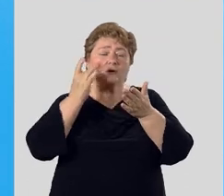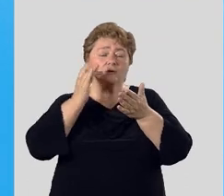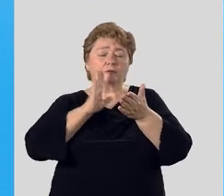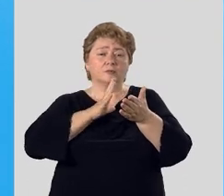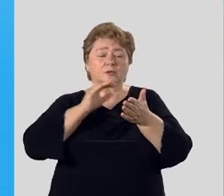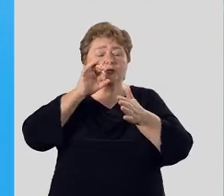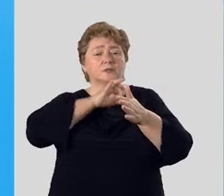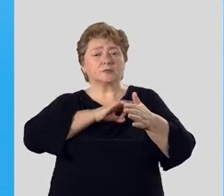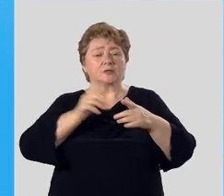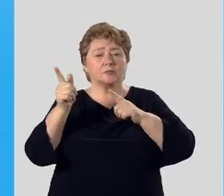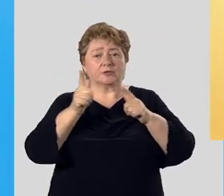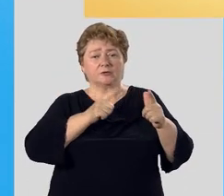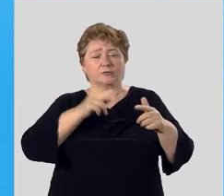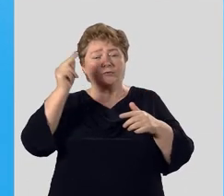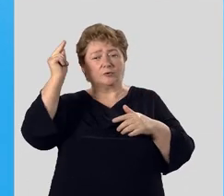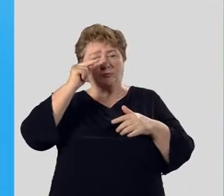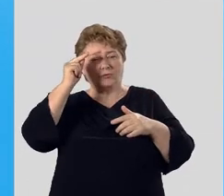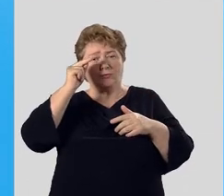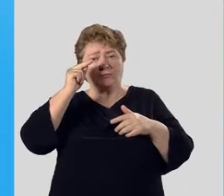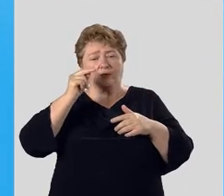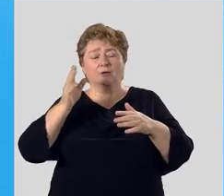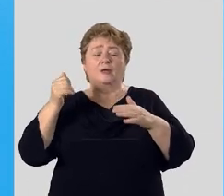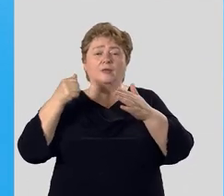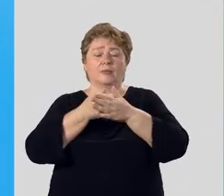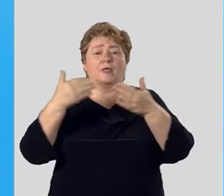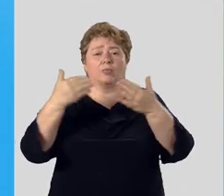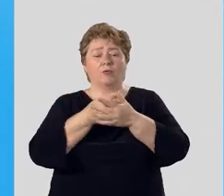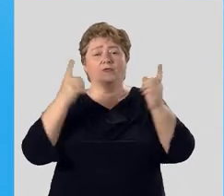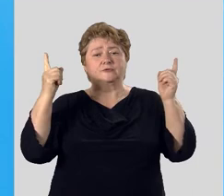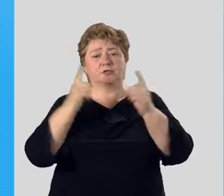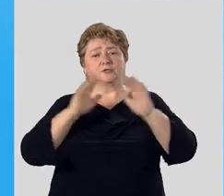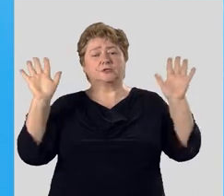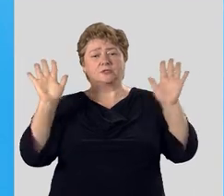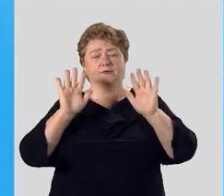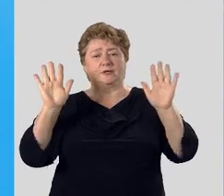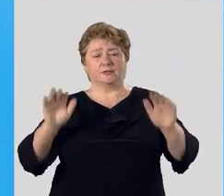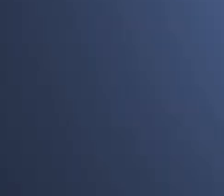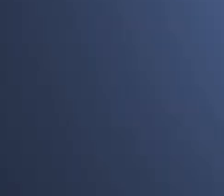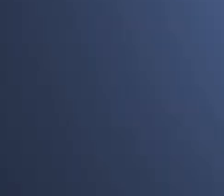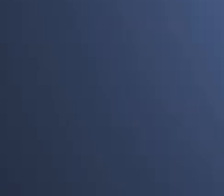использованы для подготовки к уроку. До новых встреч! До свидания!